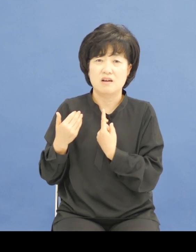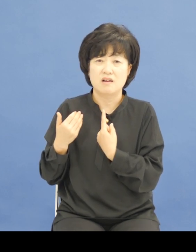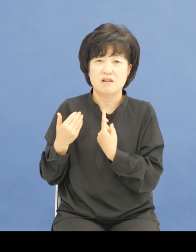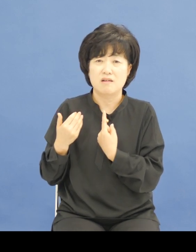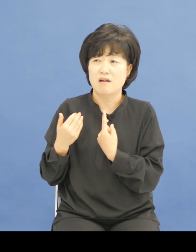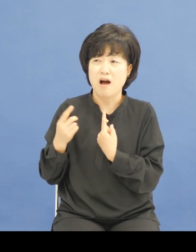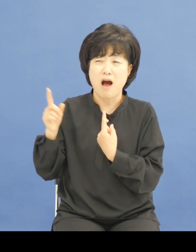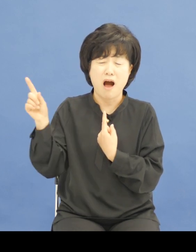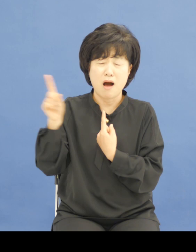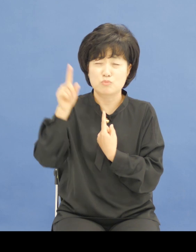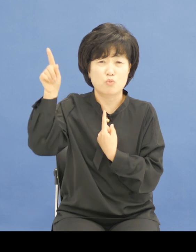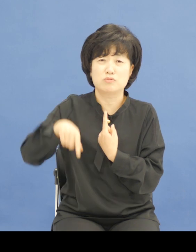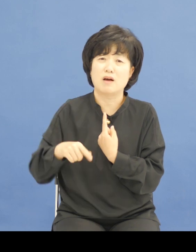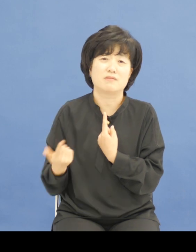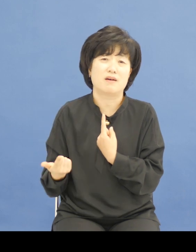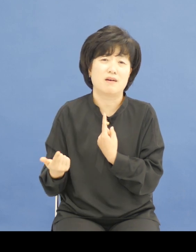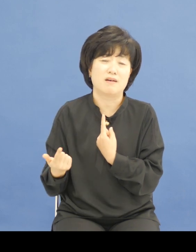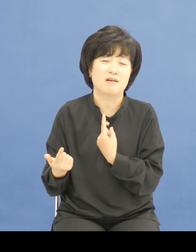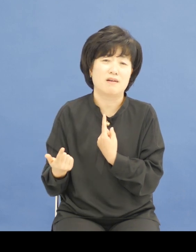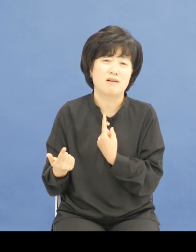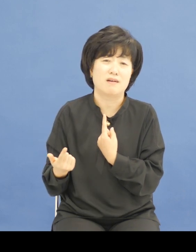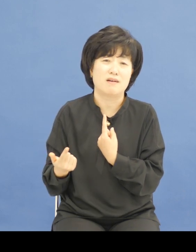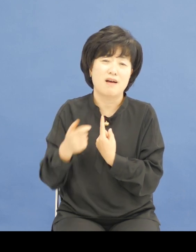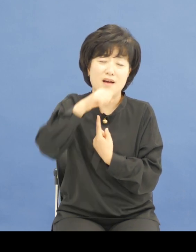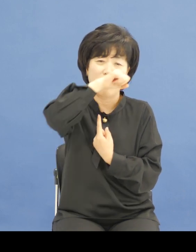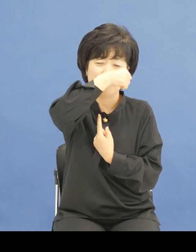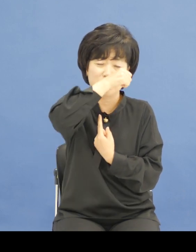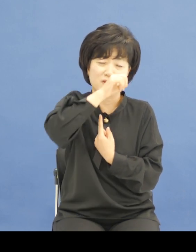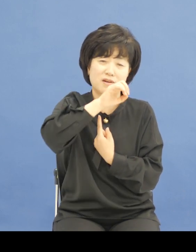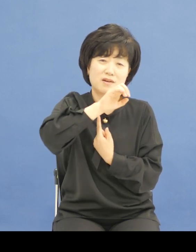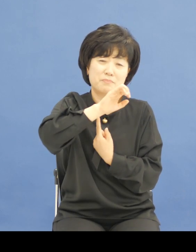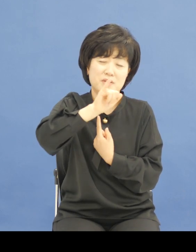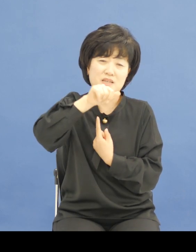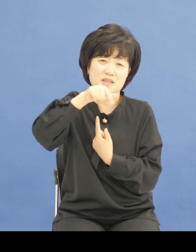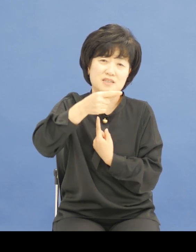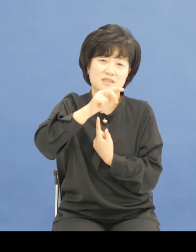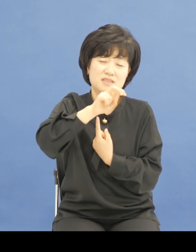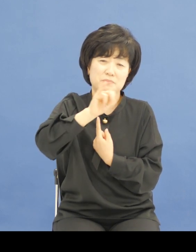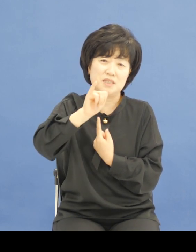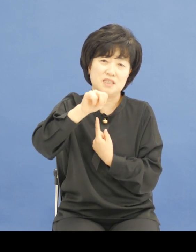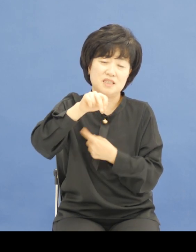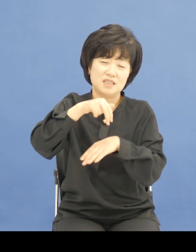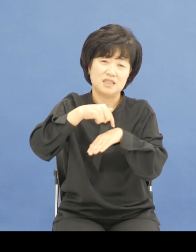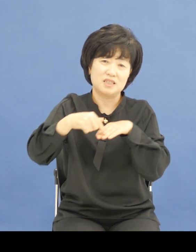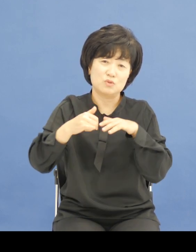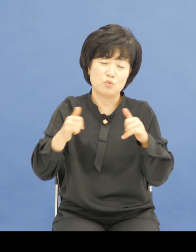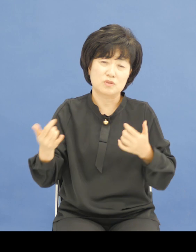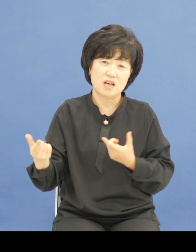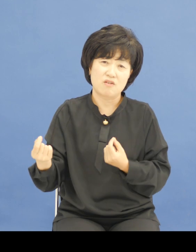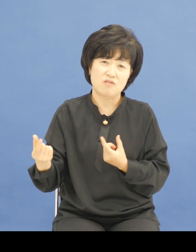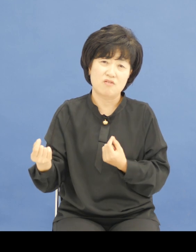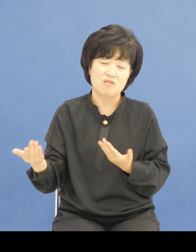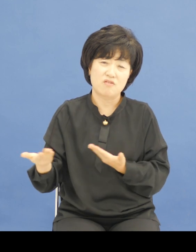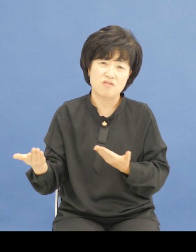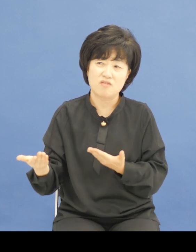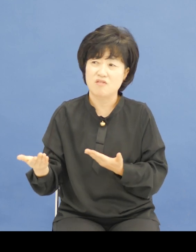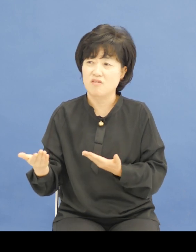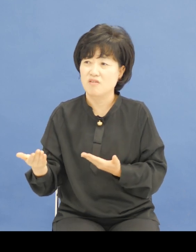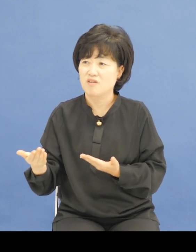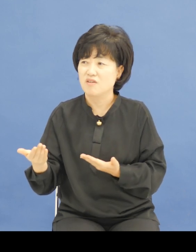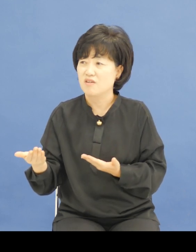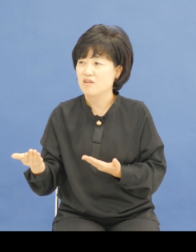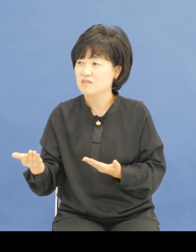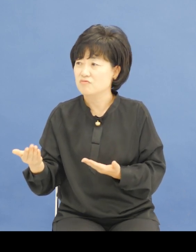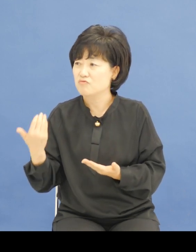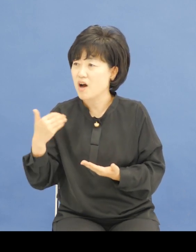안 오네요. 돌아다니면서 그렇겠죠. 아프리카 피그미 사역을 동역을 좀 하자고 그래도 그러니까 아직은 안